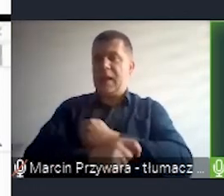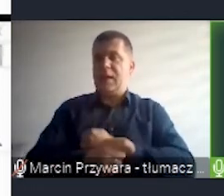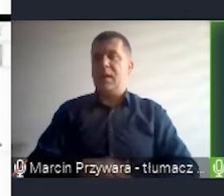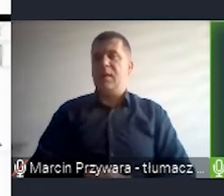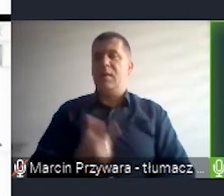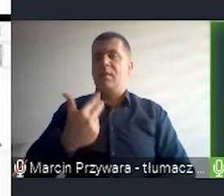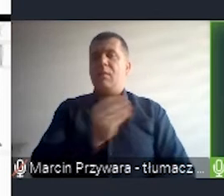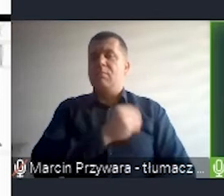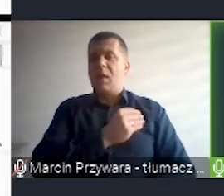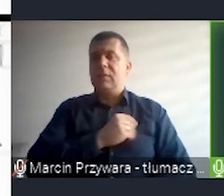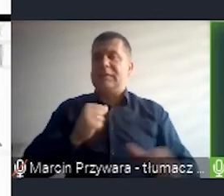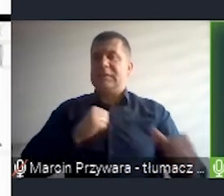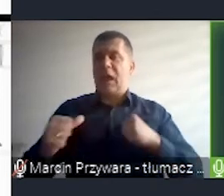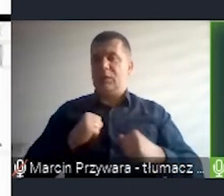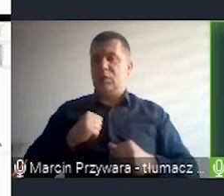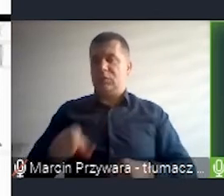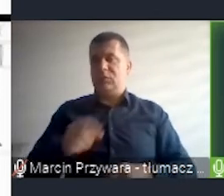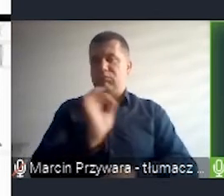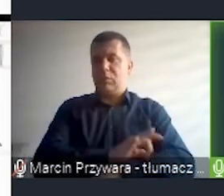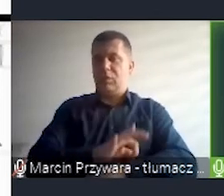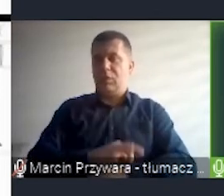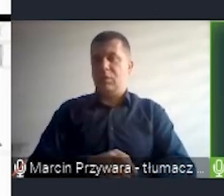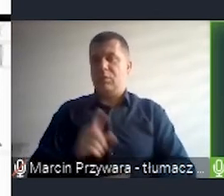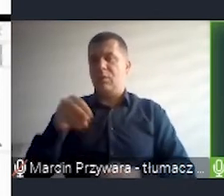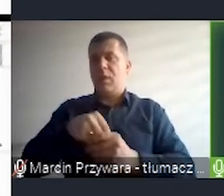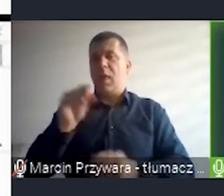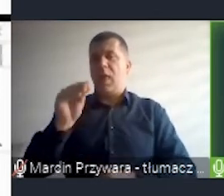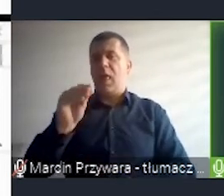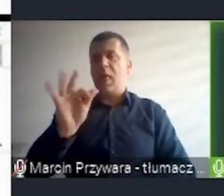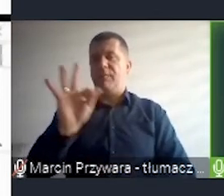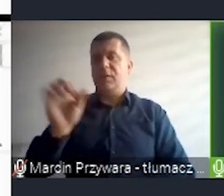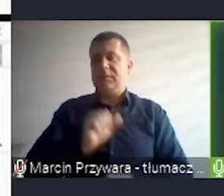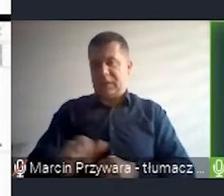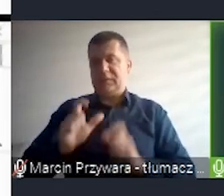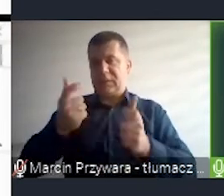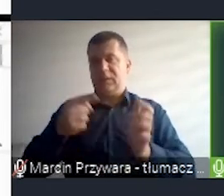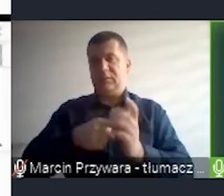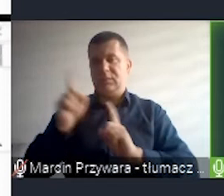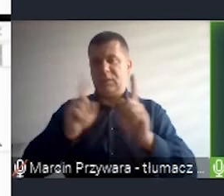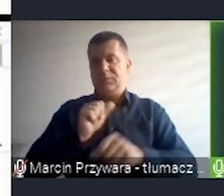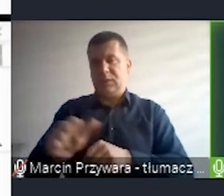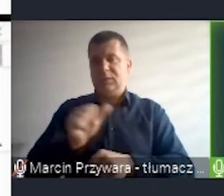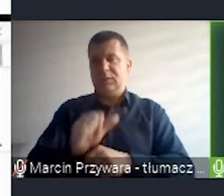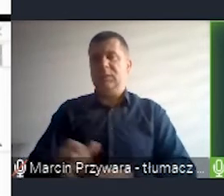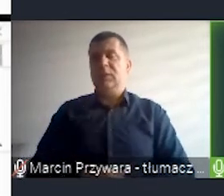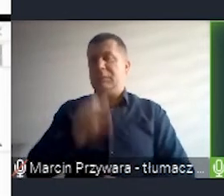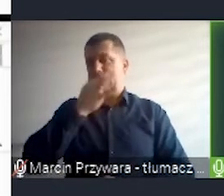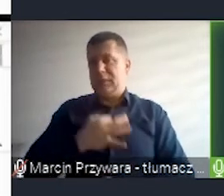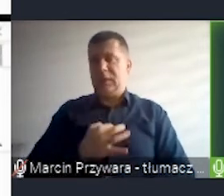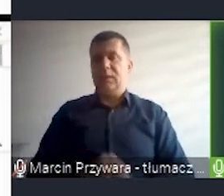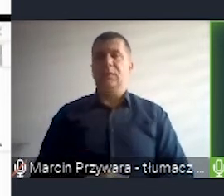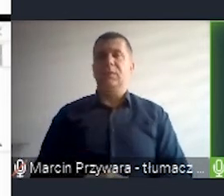tytułu nienależytego zarządzania projektem. I to w projektach FS-u jest i zdarza się. Pojawiło się